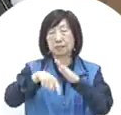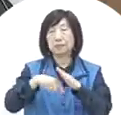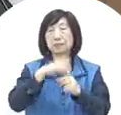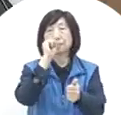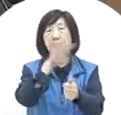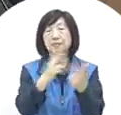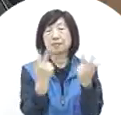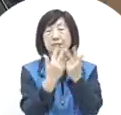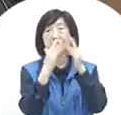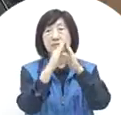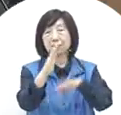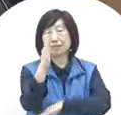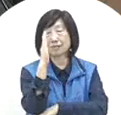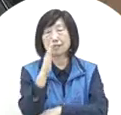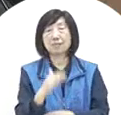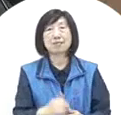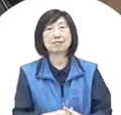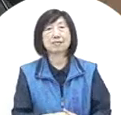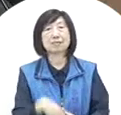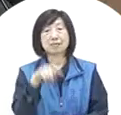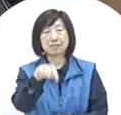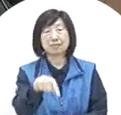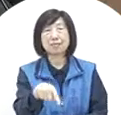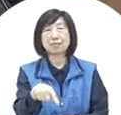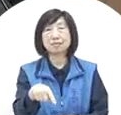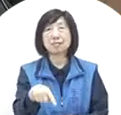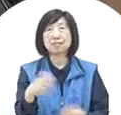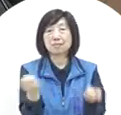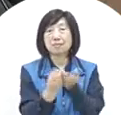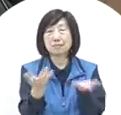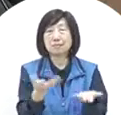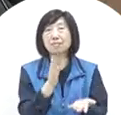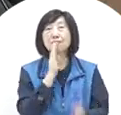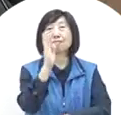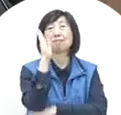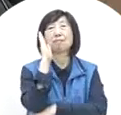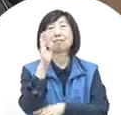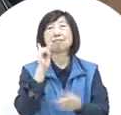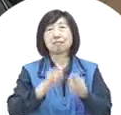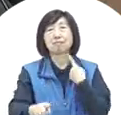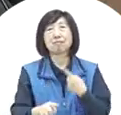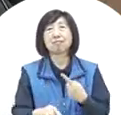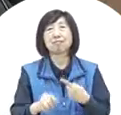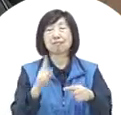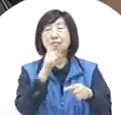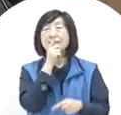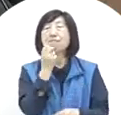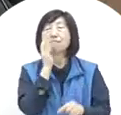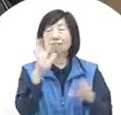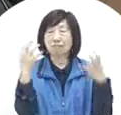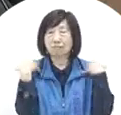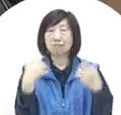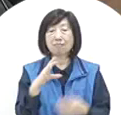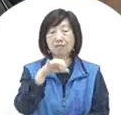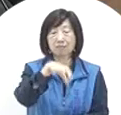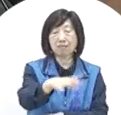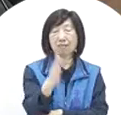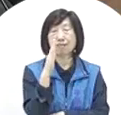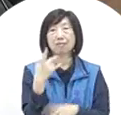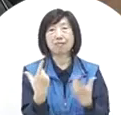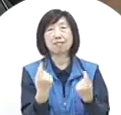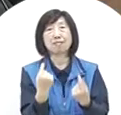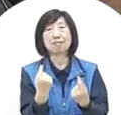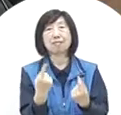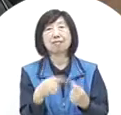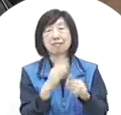府，他认为这个悲剧是政府失灵，中央有责任，地方政府也难以卸